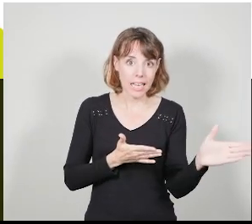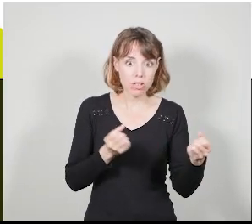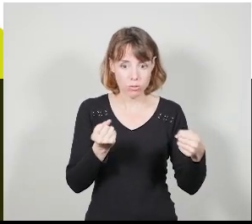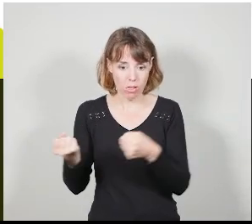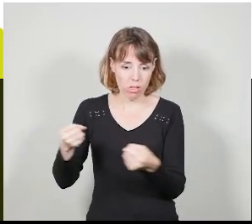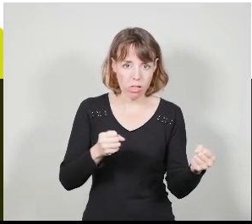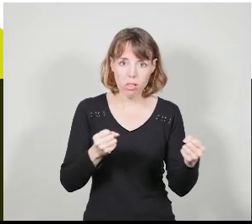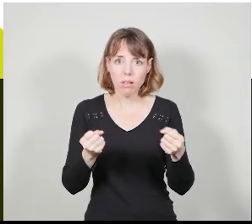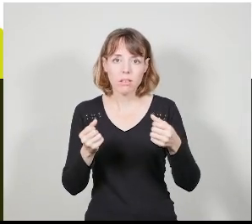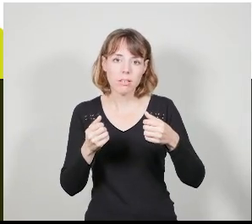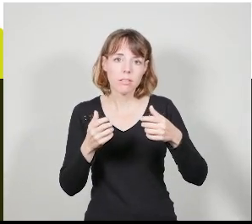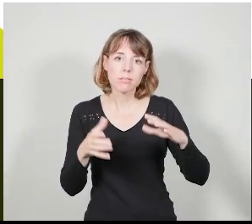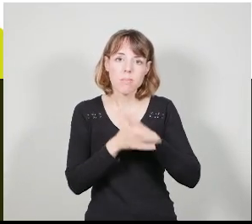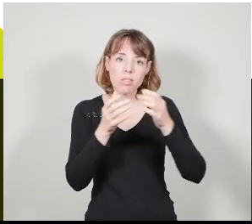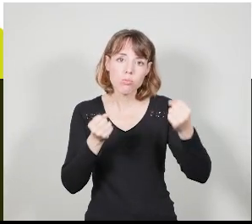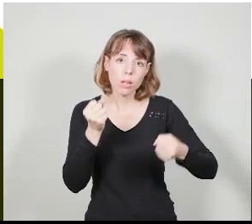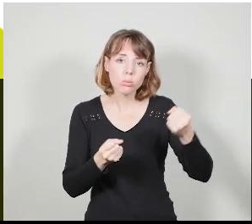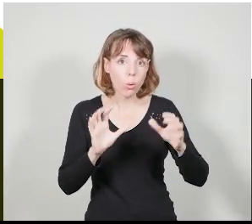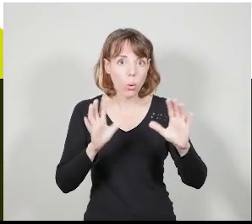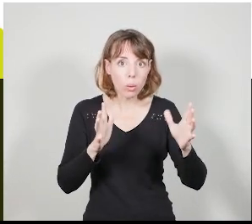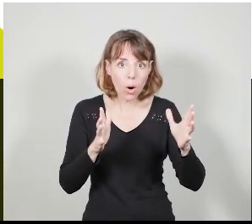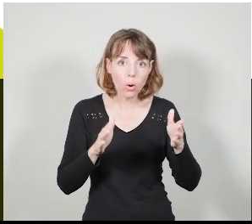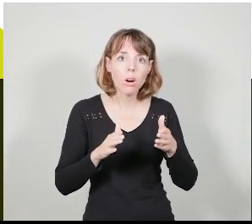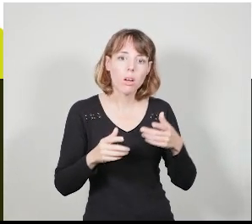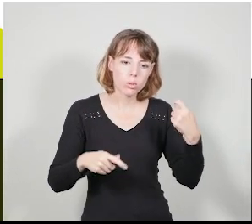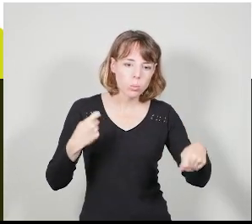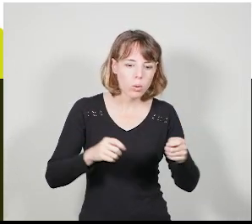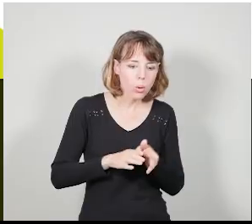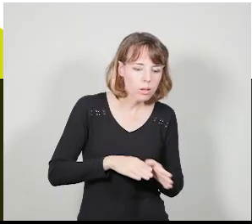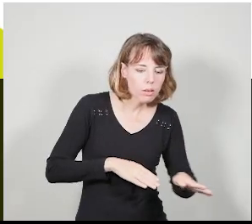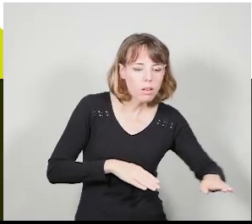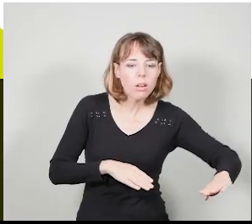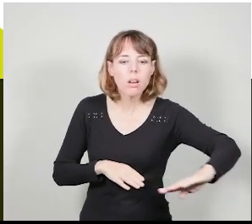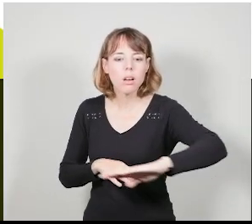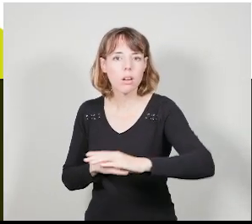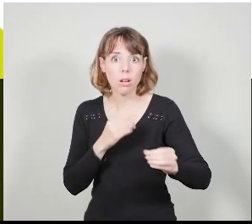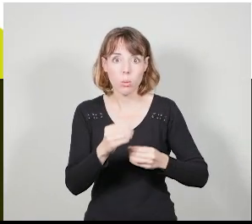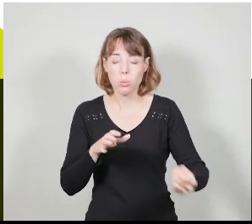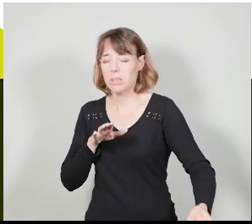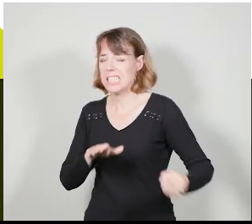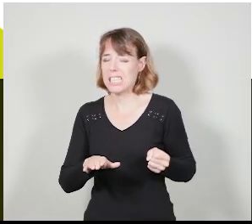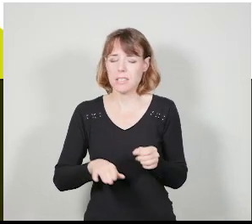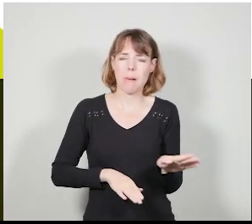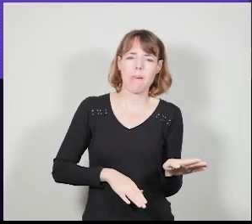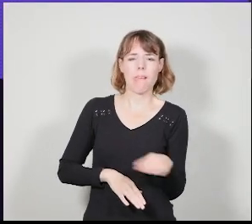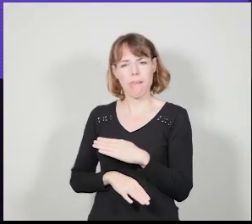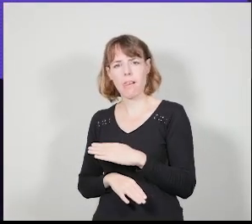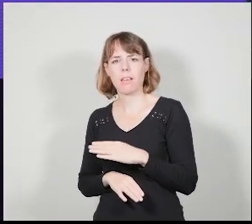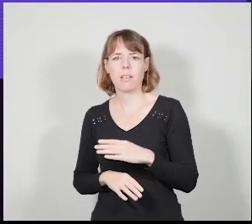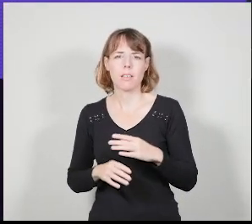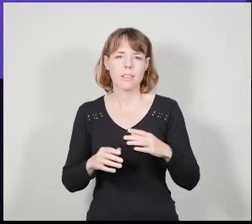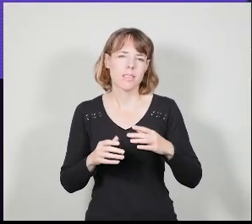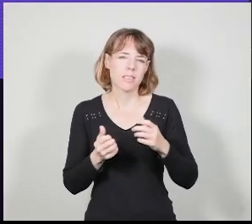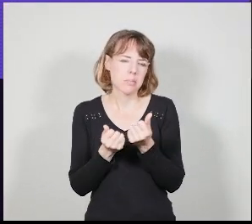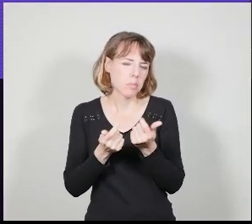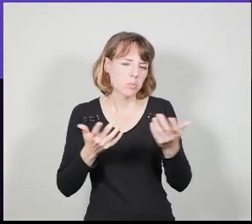être négocié, il peut être ample. Donc, et puis il y a d'autres termes qui marquent plus la rupture.